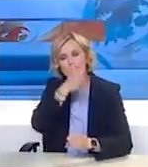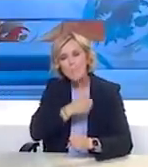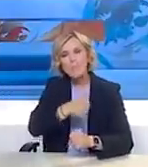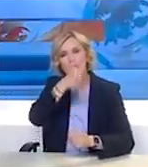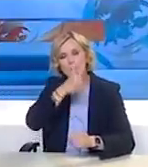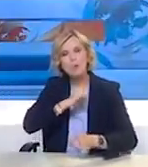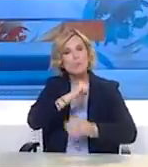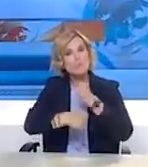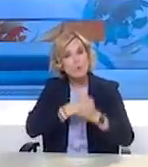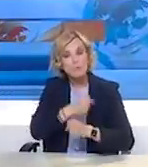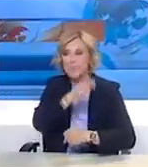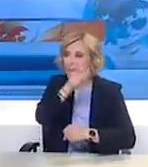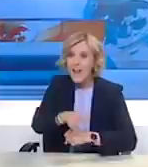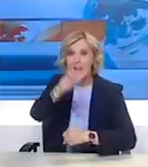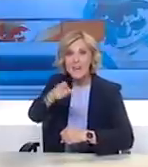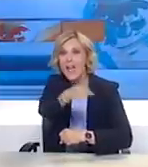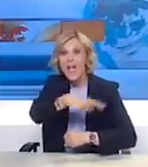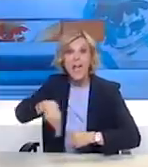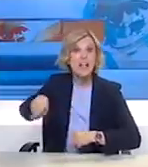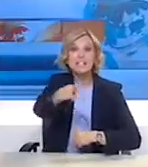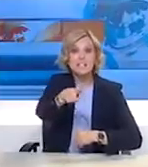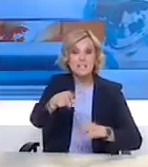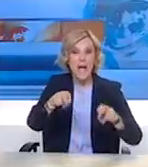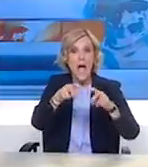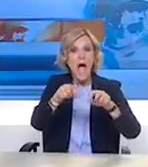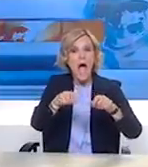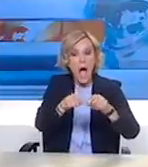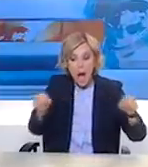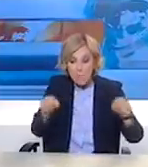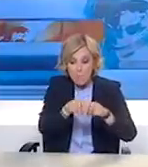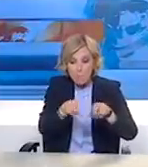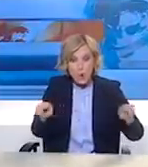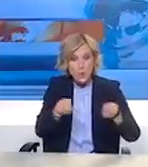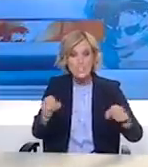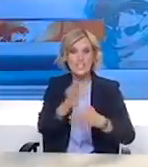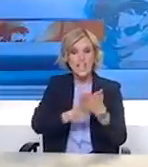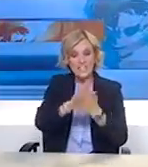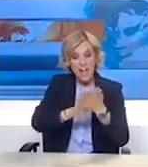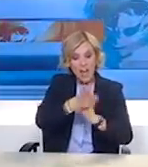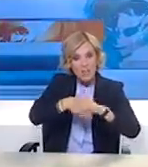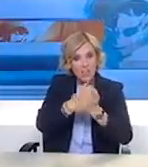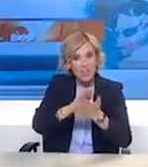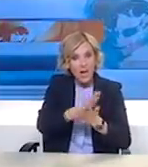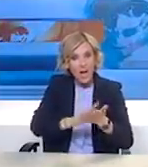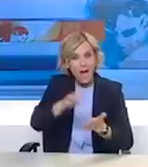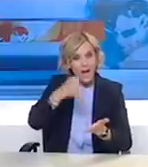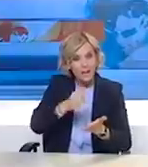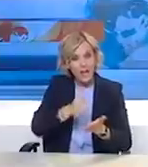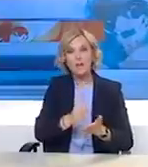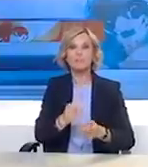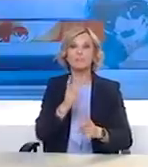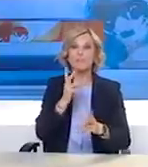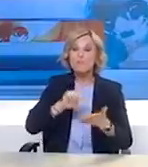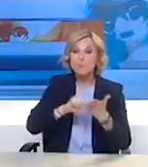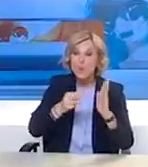τεράστια προσπάθεια για τη διατήρηση της φυσικής απόστασης, για την προσεκτική υγιεινή των χεριών, για την όσο το